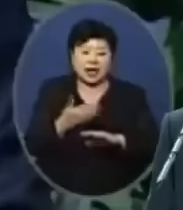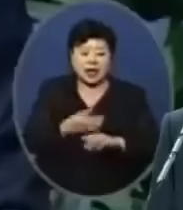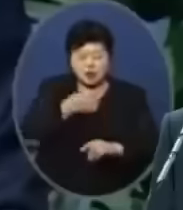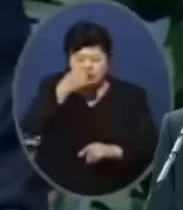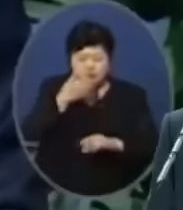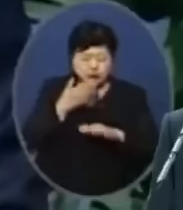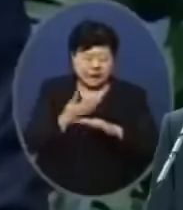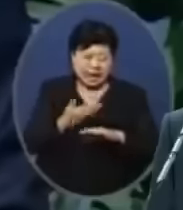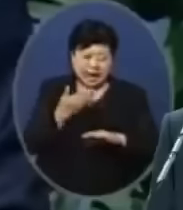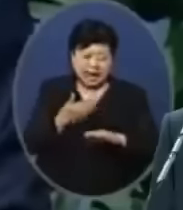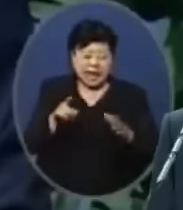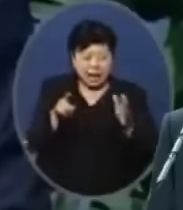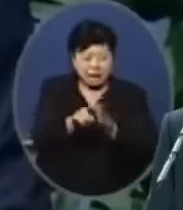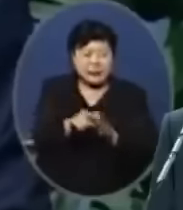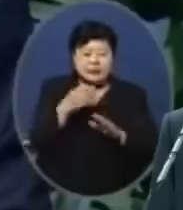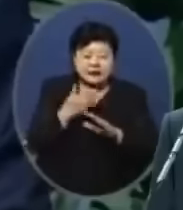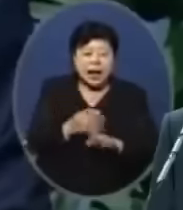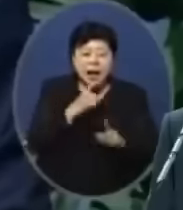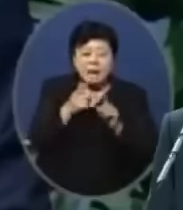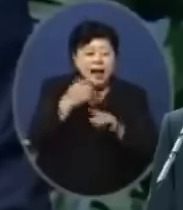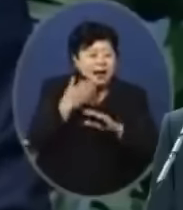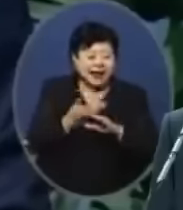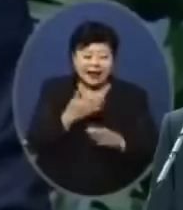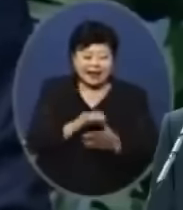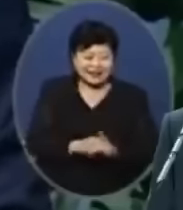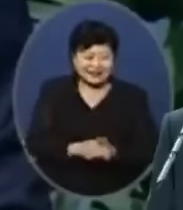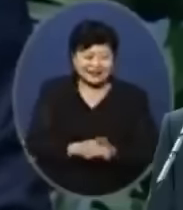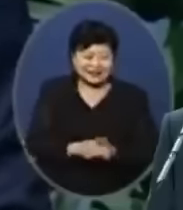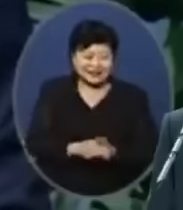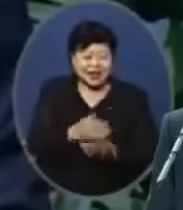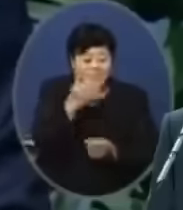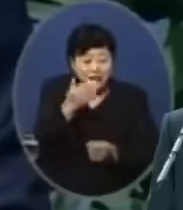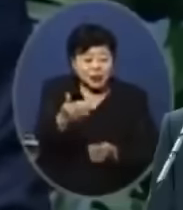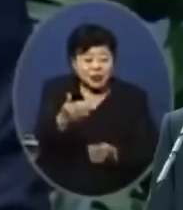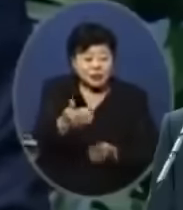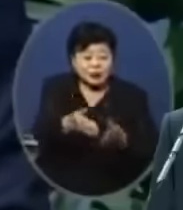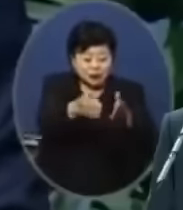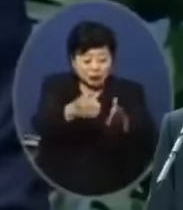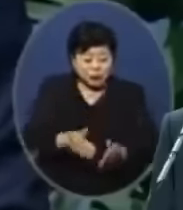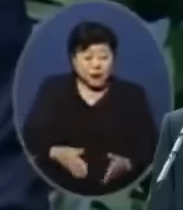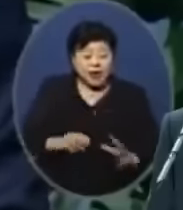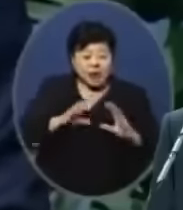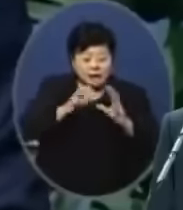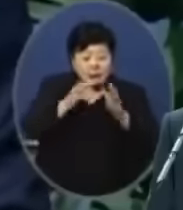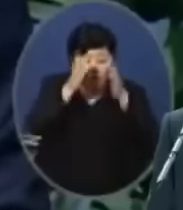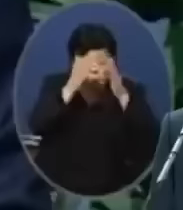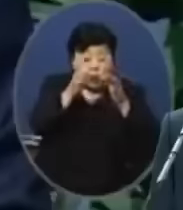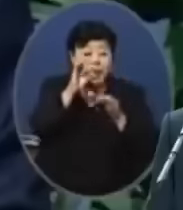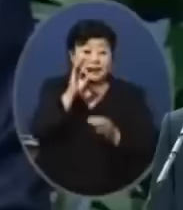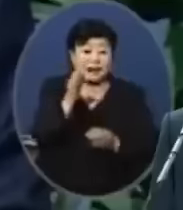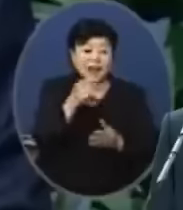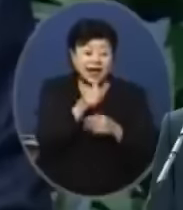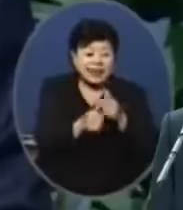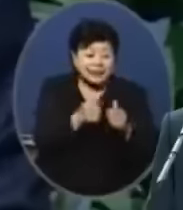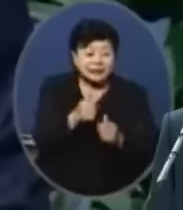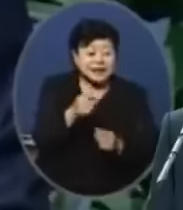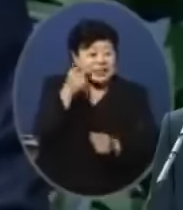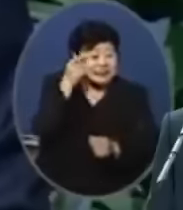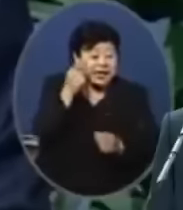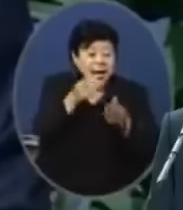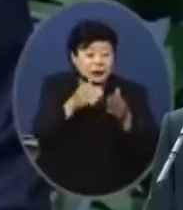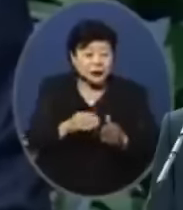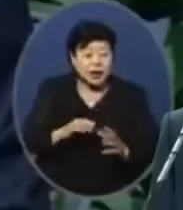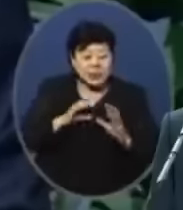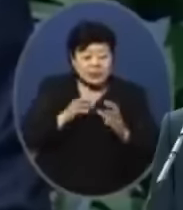꿈이 다르고 믿음이 다르고 말이 다른 것입니다. 여러분은 이를 통해서 세상을 바라보는 것입니다. 하나님의 생각을